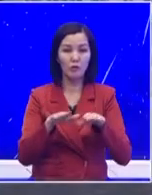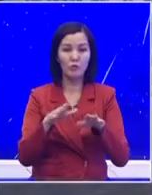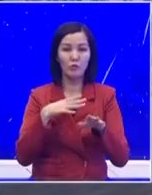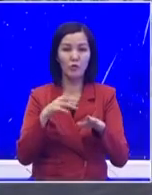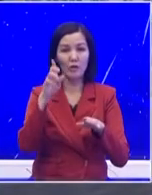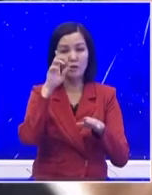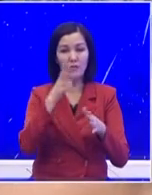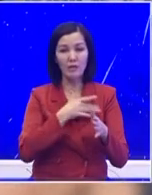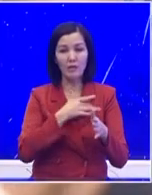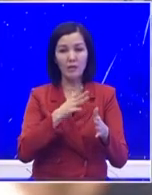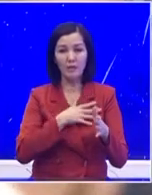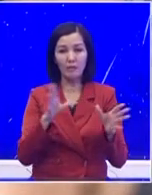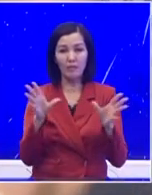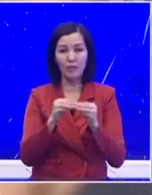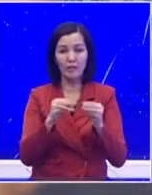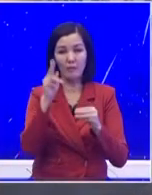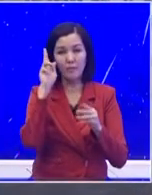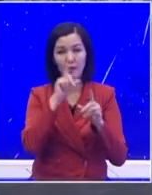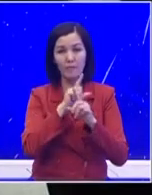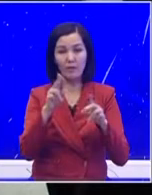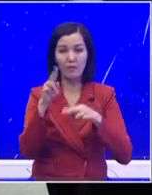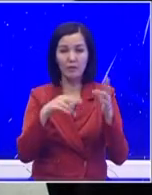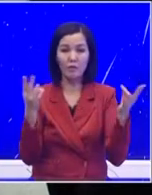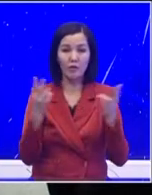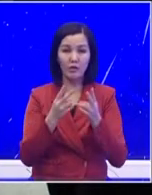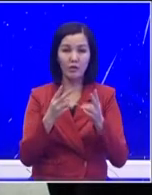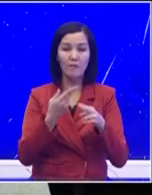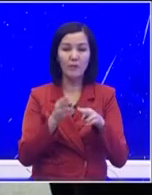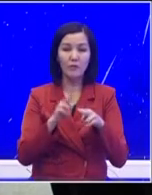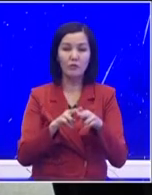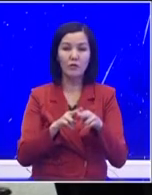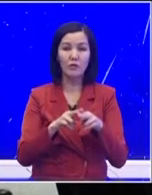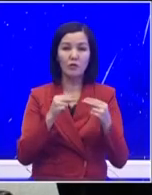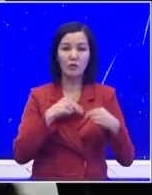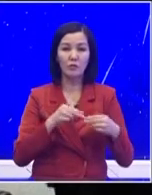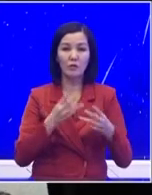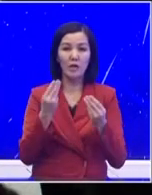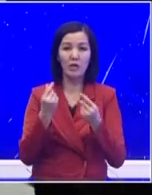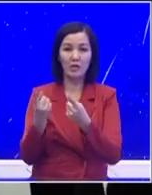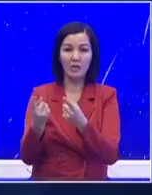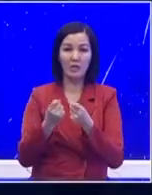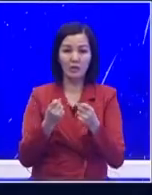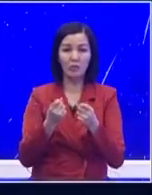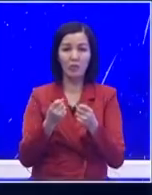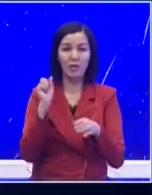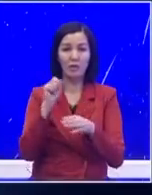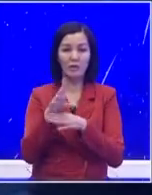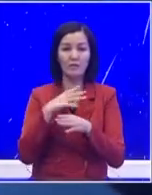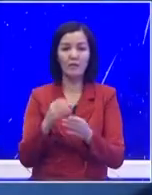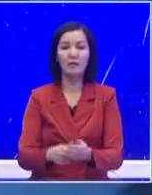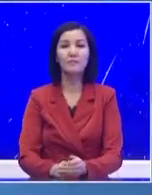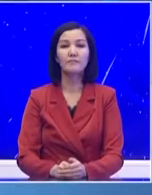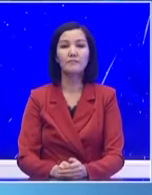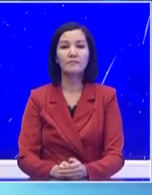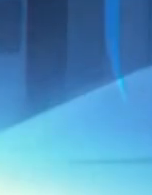мемлекеттік жекеменшік әріптестік арқылы білім мекемелерін салу қажет. Сондықтан бұл жұмыстарға инвесторларды тартуды тапсырды. Мадина Берікқызы,